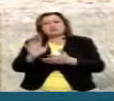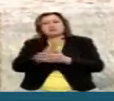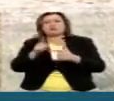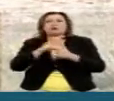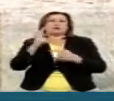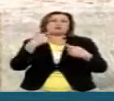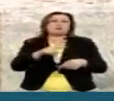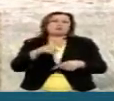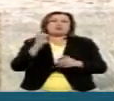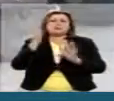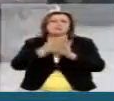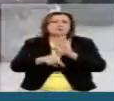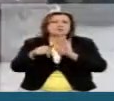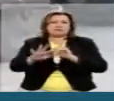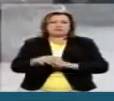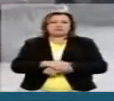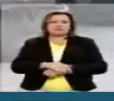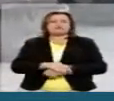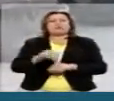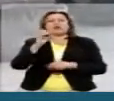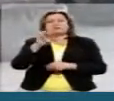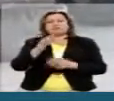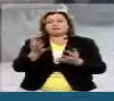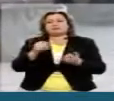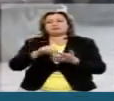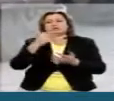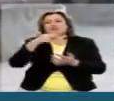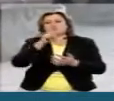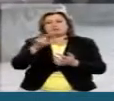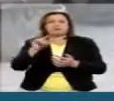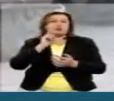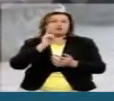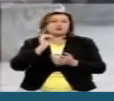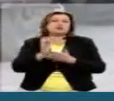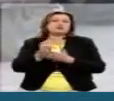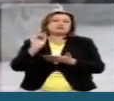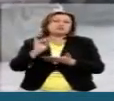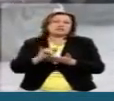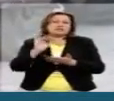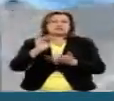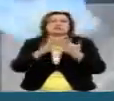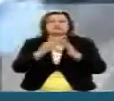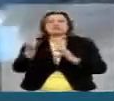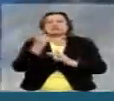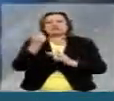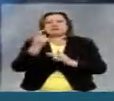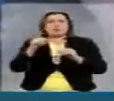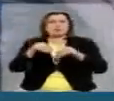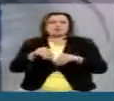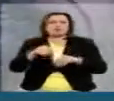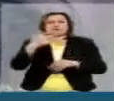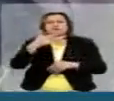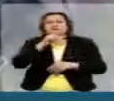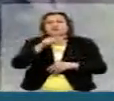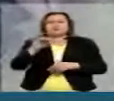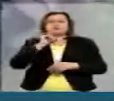или кто-то другой, не пройди мимо. В акции приняли участие 20 человек из молодежного ресурсного центра и сельскохозяйственного колледжа,